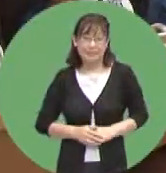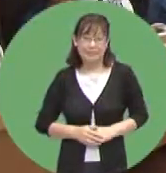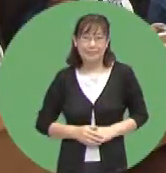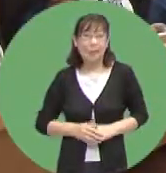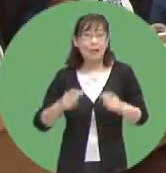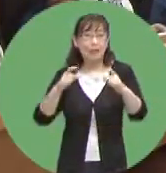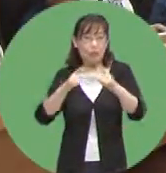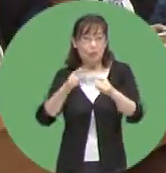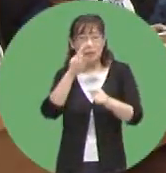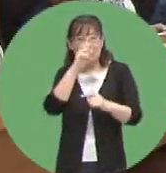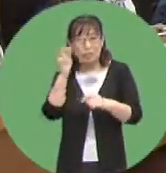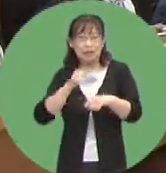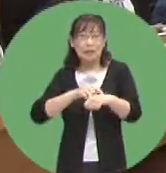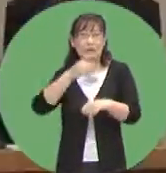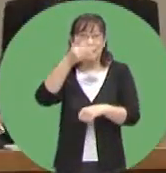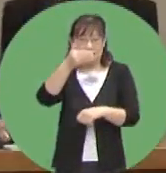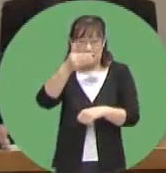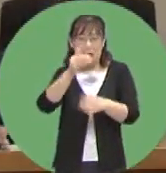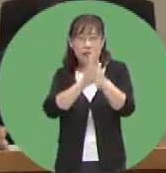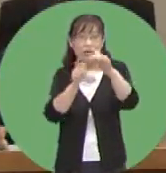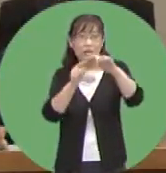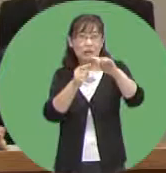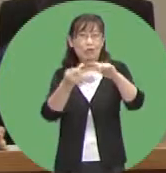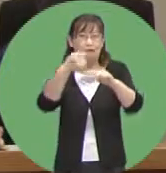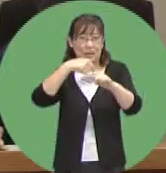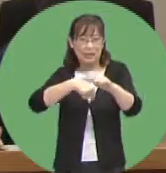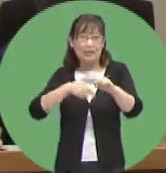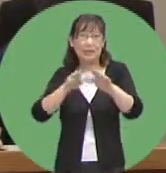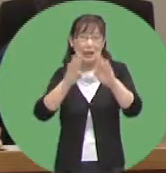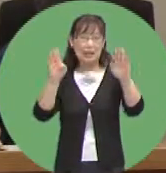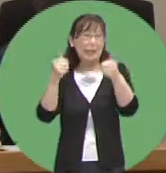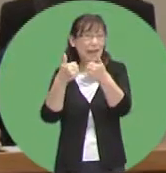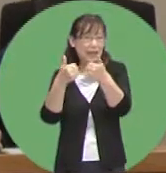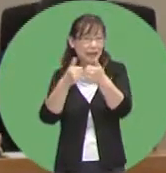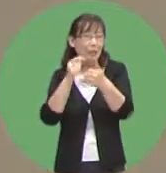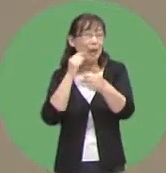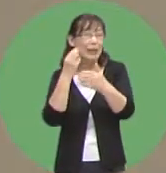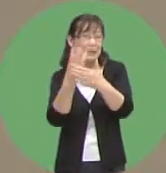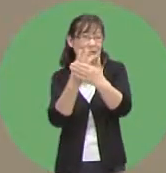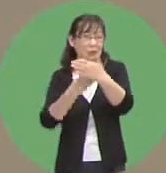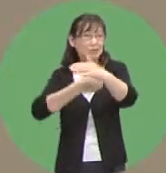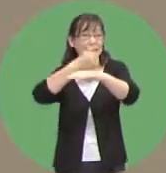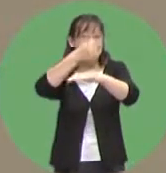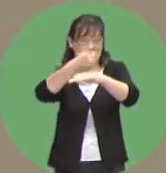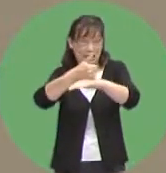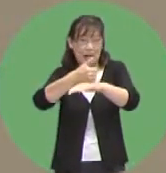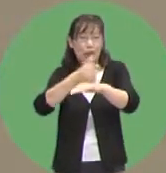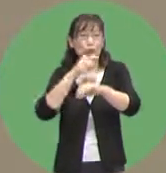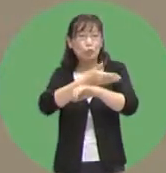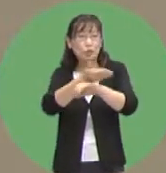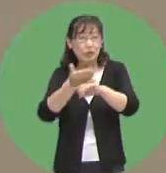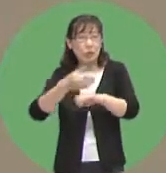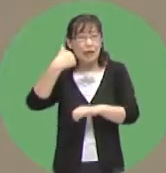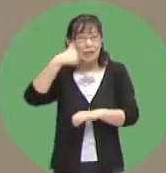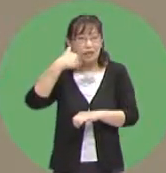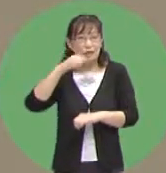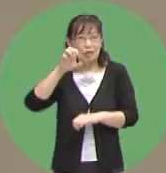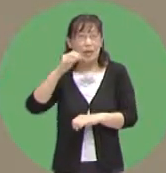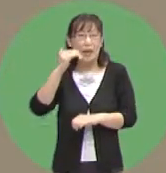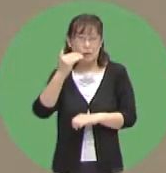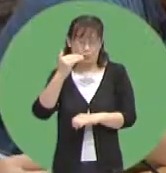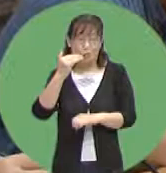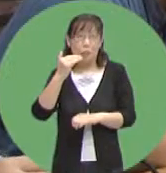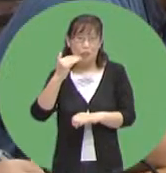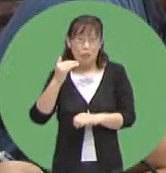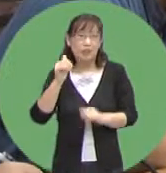この日、午前9時から県庁内で開かれた会議では、飯泉知事が徳島夏のエコスタイルをライフスタイル